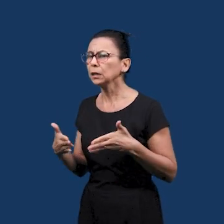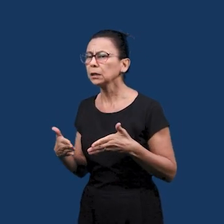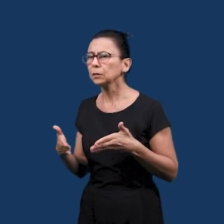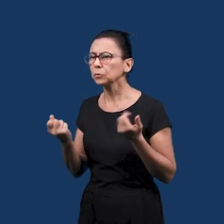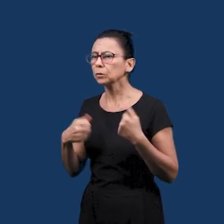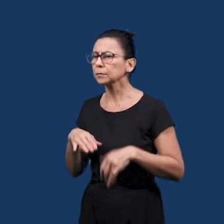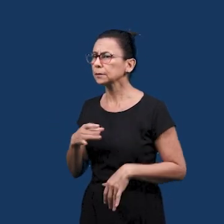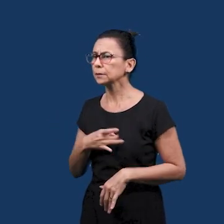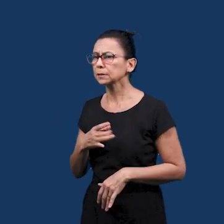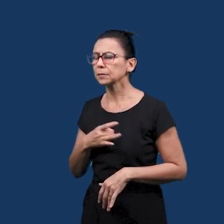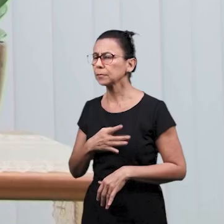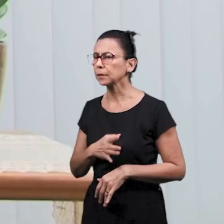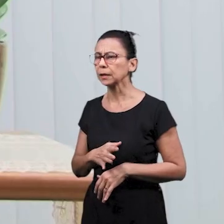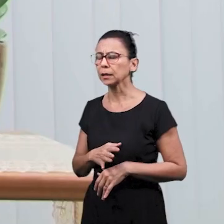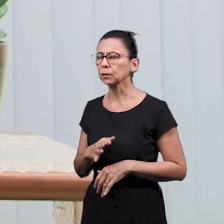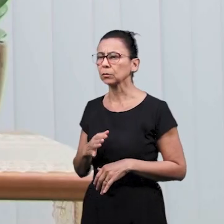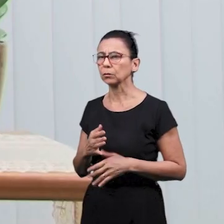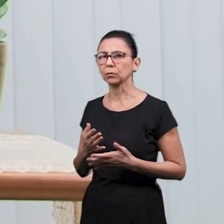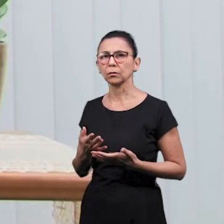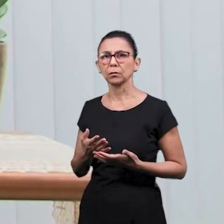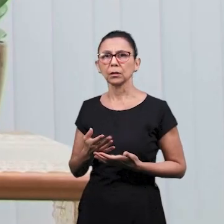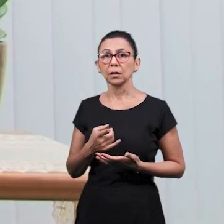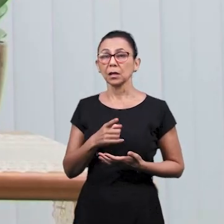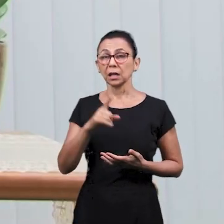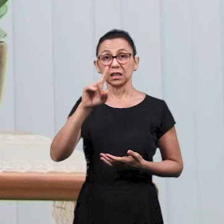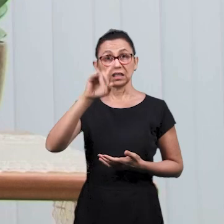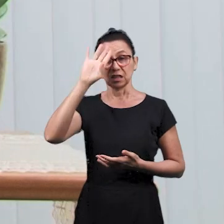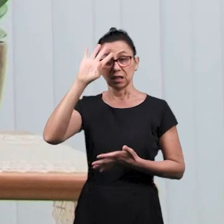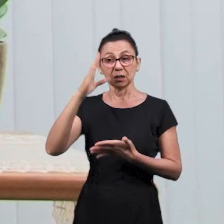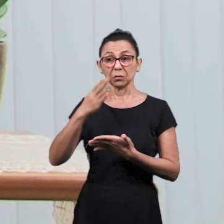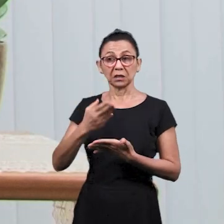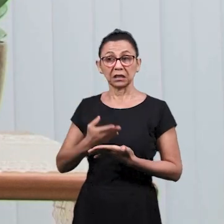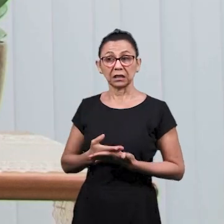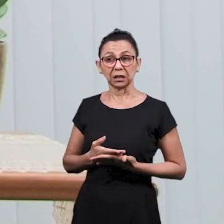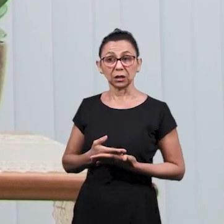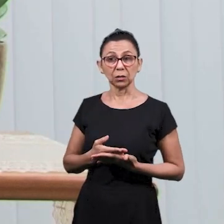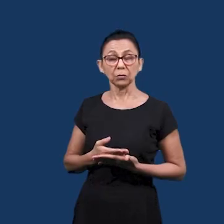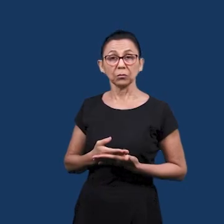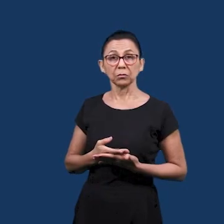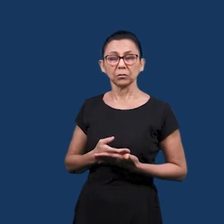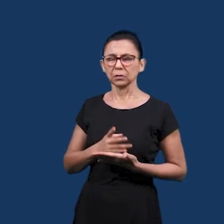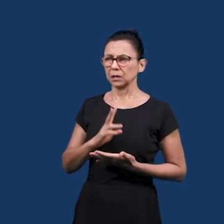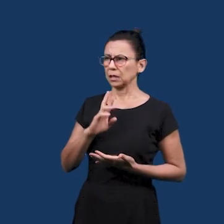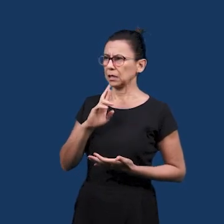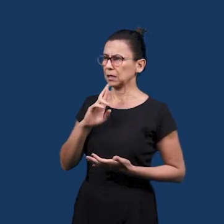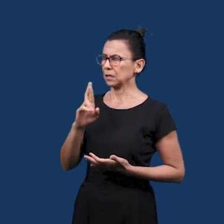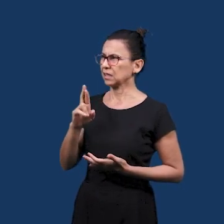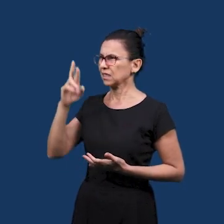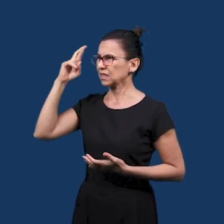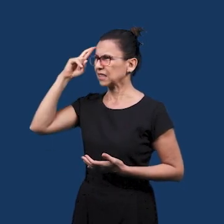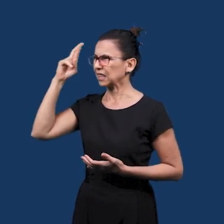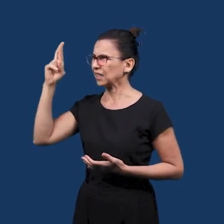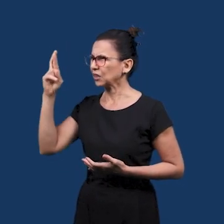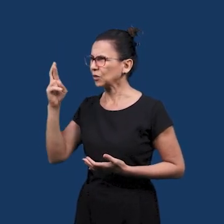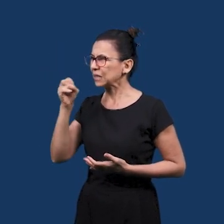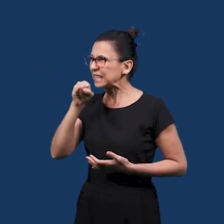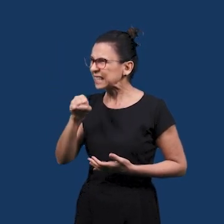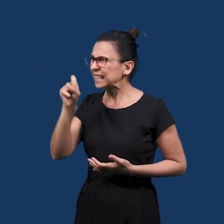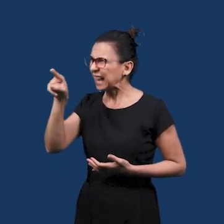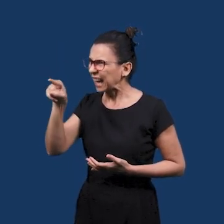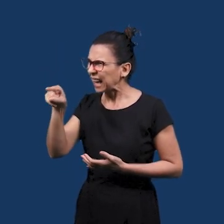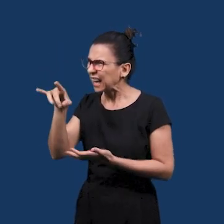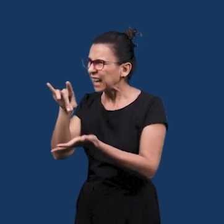и когда Господь сказал: «Ободритесь, это я, не бойтесь», но Петр не поверил ему. Именно в этот момент Петр не